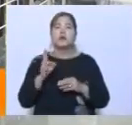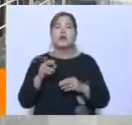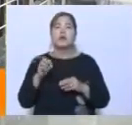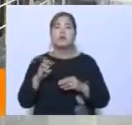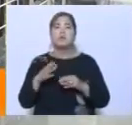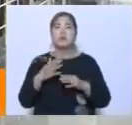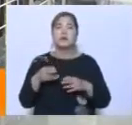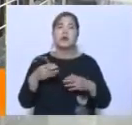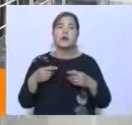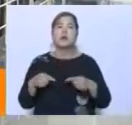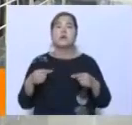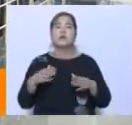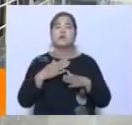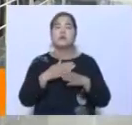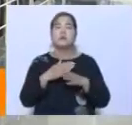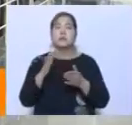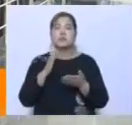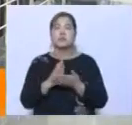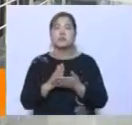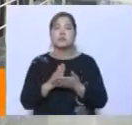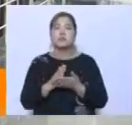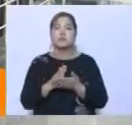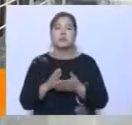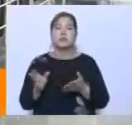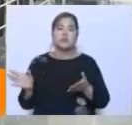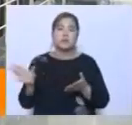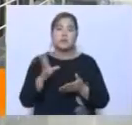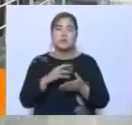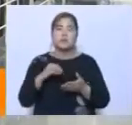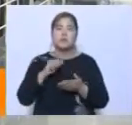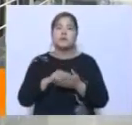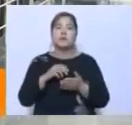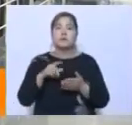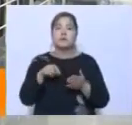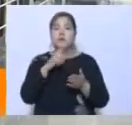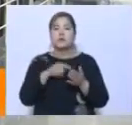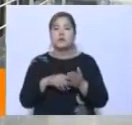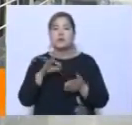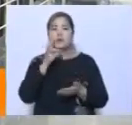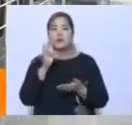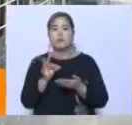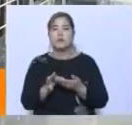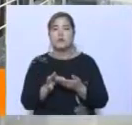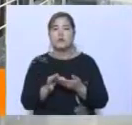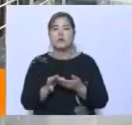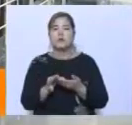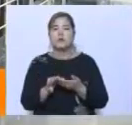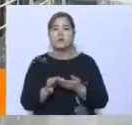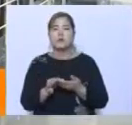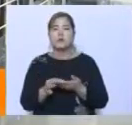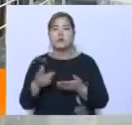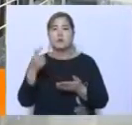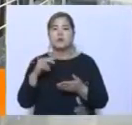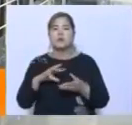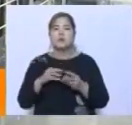какие помощи есть и как она должна быть. На все поставленные вопросы я получил ответ и узнал много о